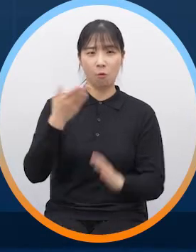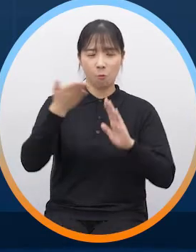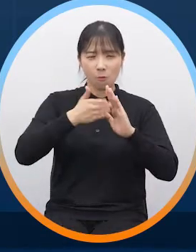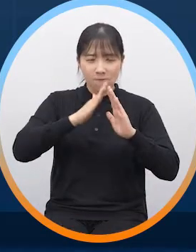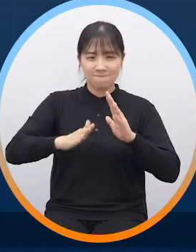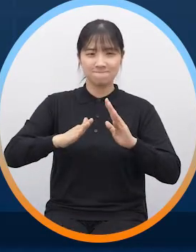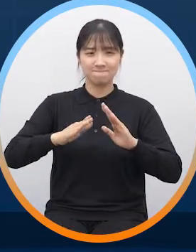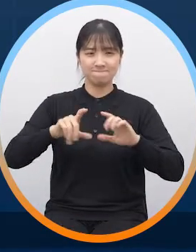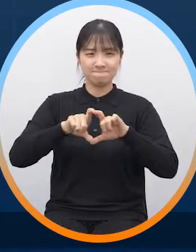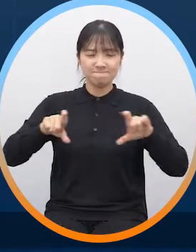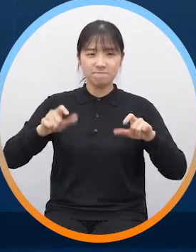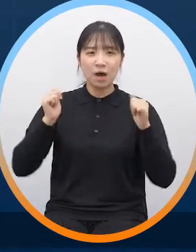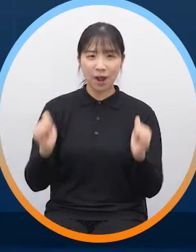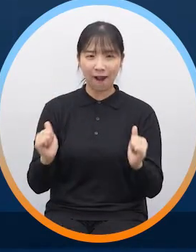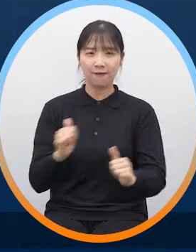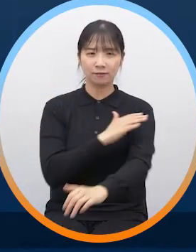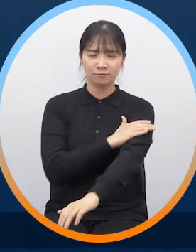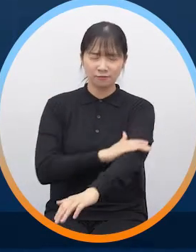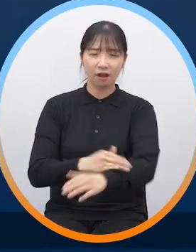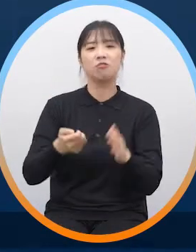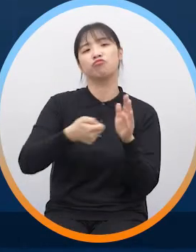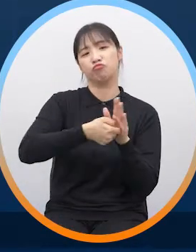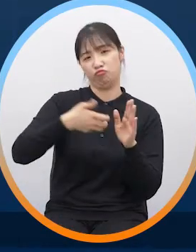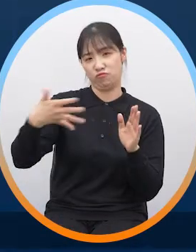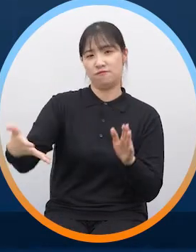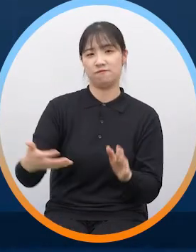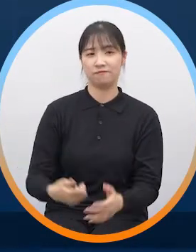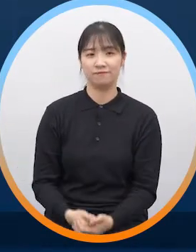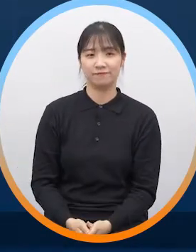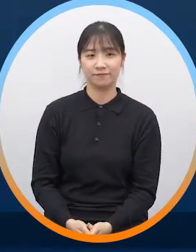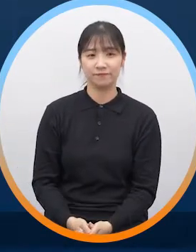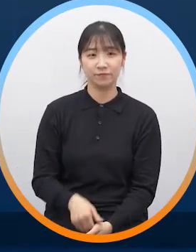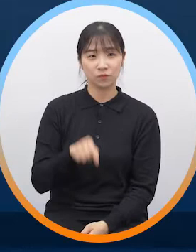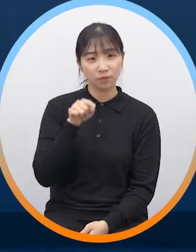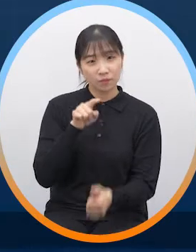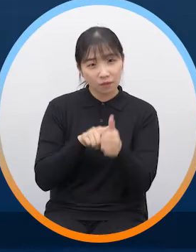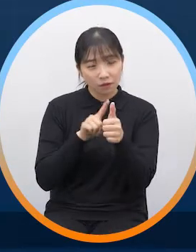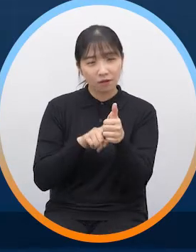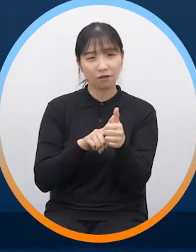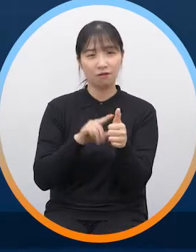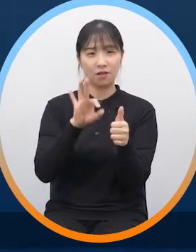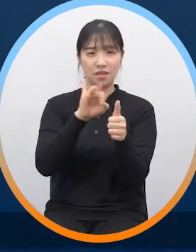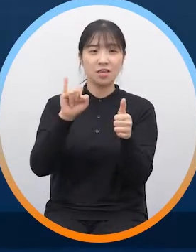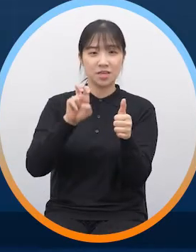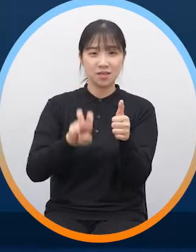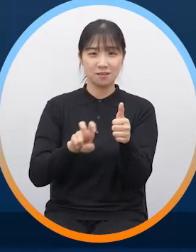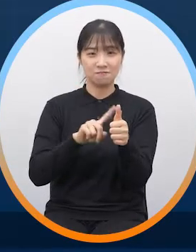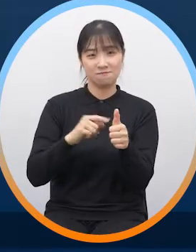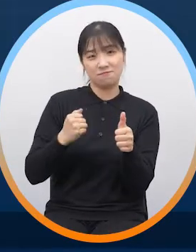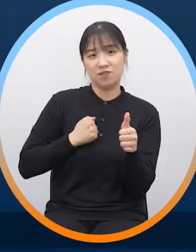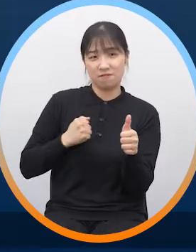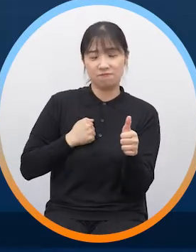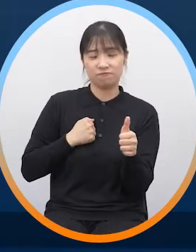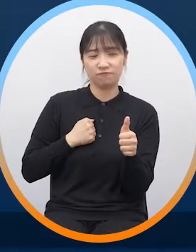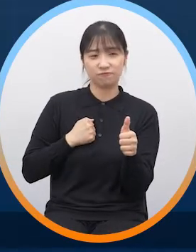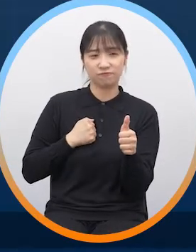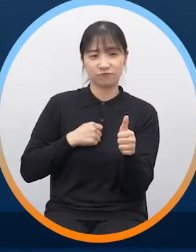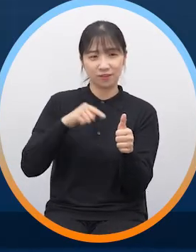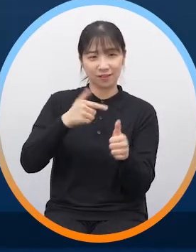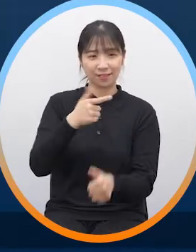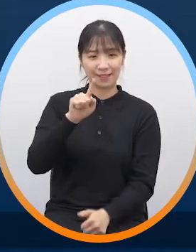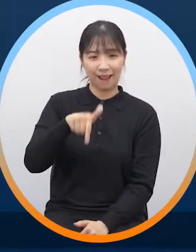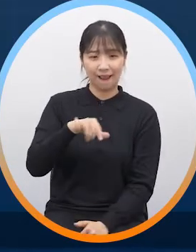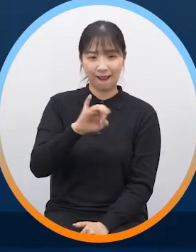판결로 굉장히 유명세를 얻습니다. 그래서 그 우리 임경엽 장군님의